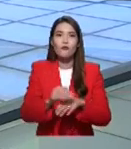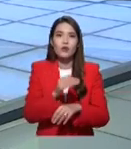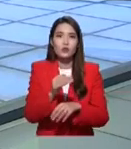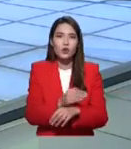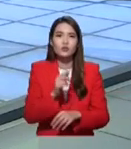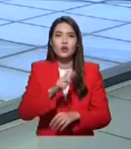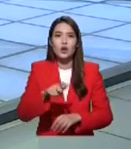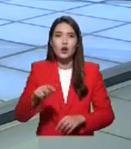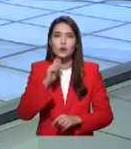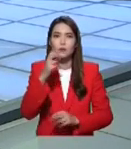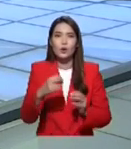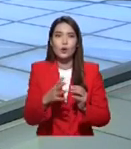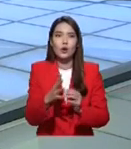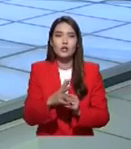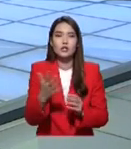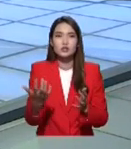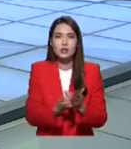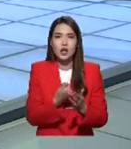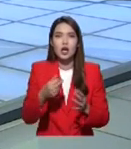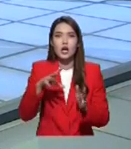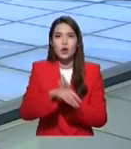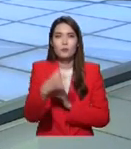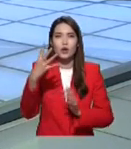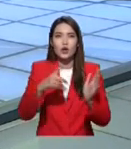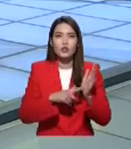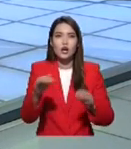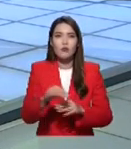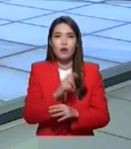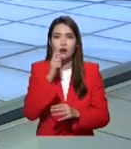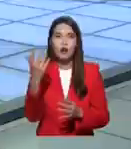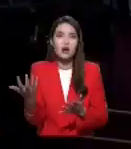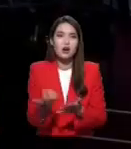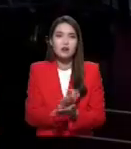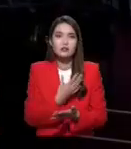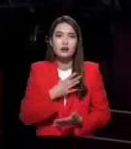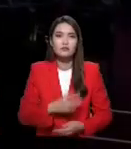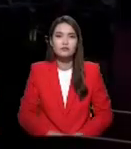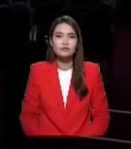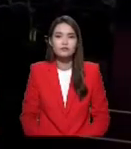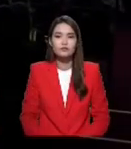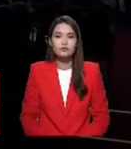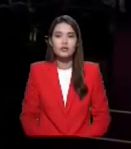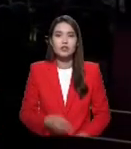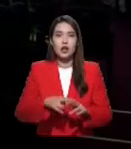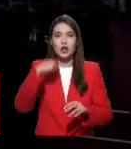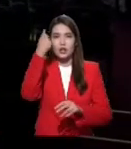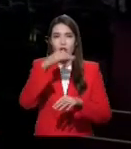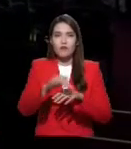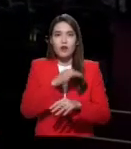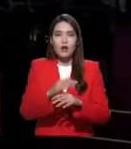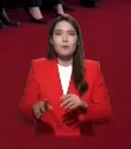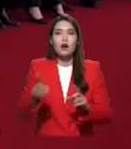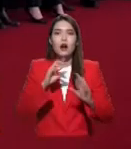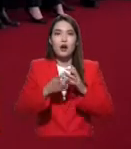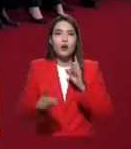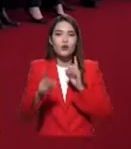халықаралық сыйлығында 15 номинация бойынша 47 волонтер марапатқа ие болды. Жыл волонтеры халықаралық сыйлығы